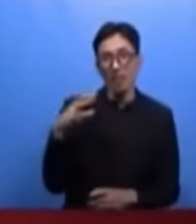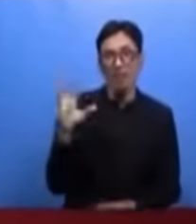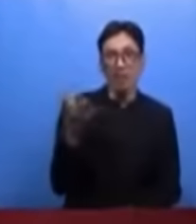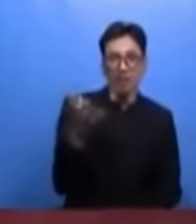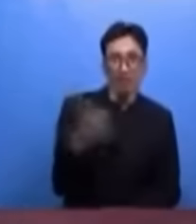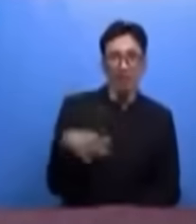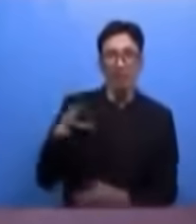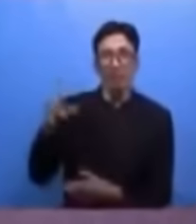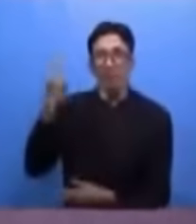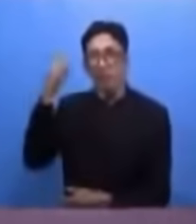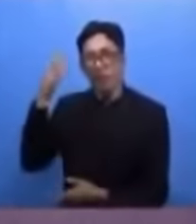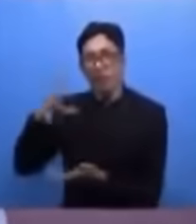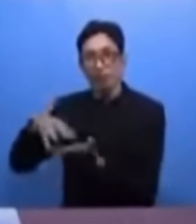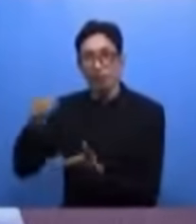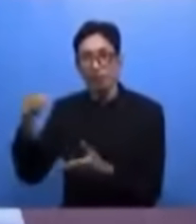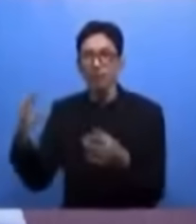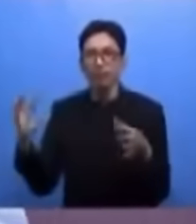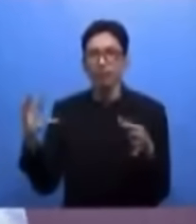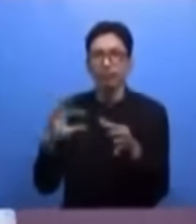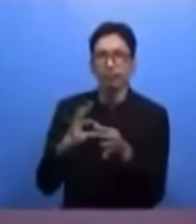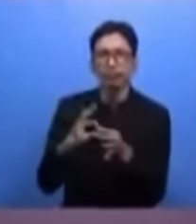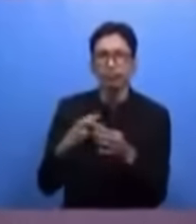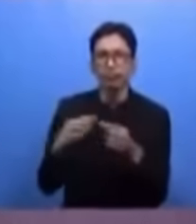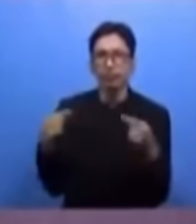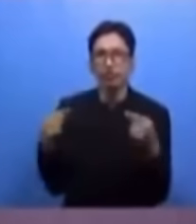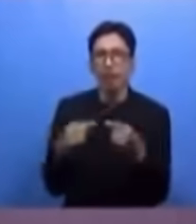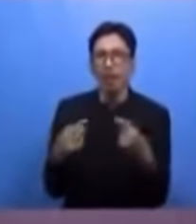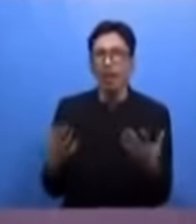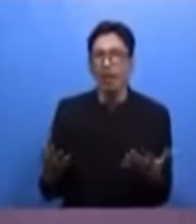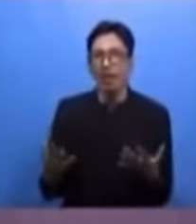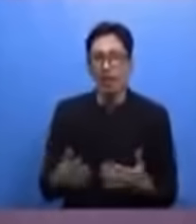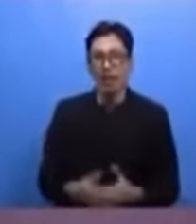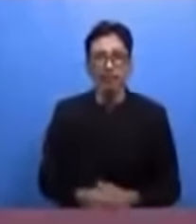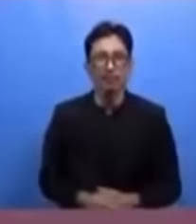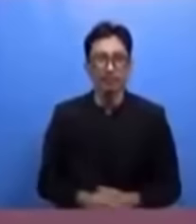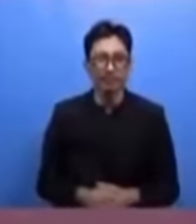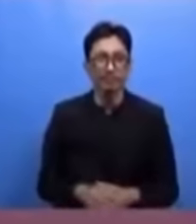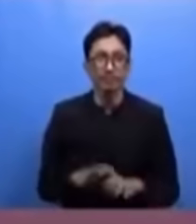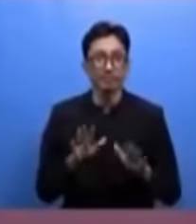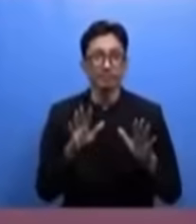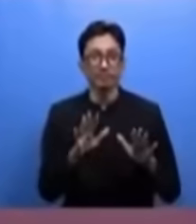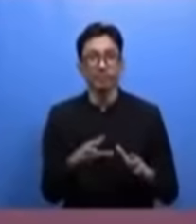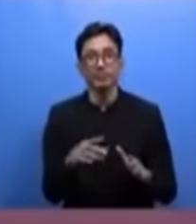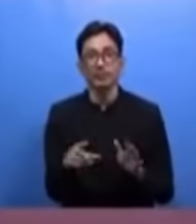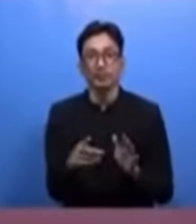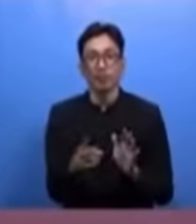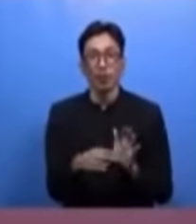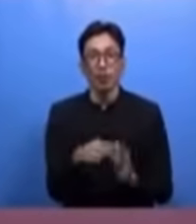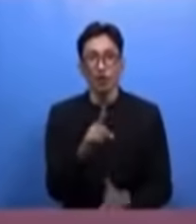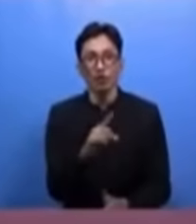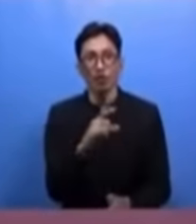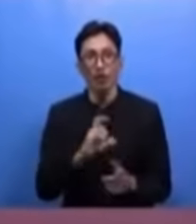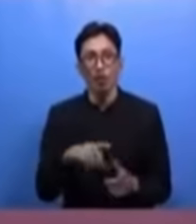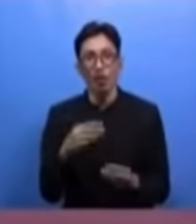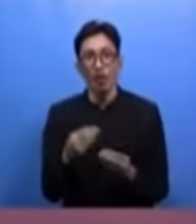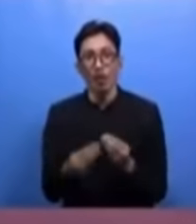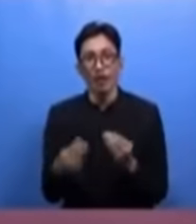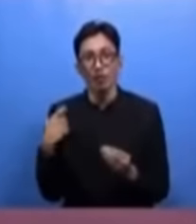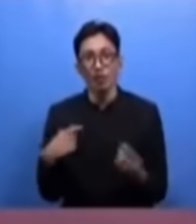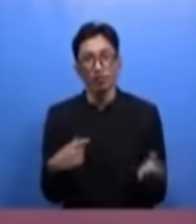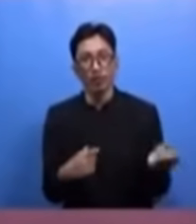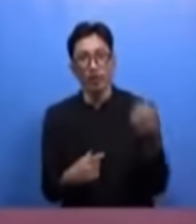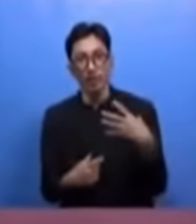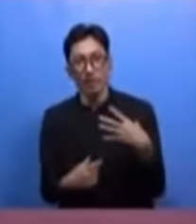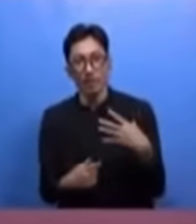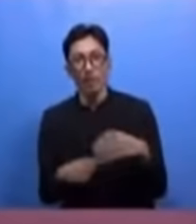Makasih. Sudah cukup, Bapak? Baik, selanjutnya kami persilakan Cawagub nomor urut 1. Waktu Anda 2 menit, hitung mundur dimulai saat